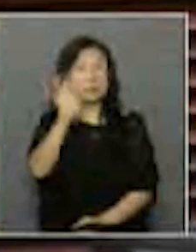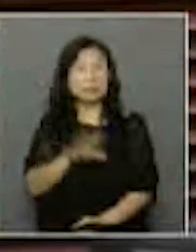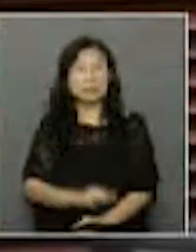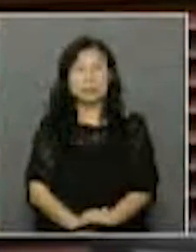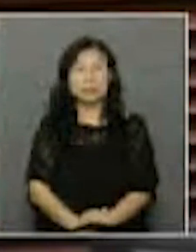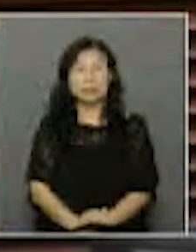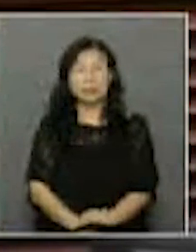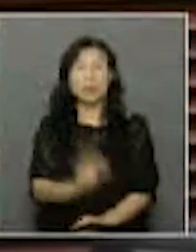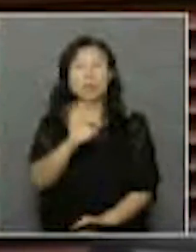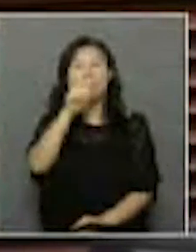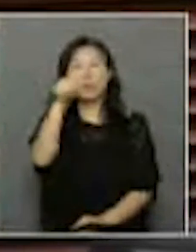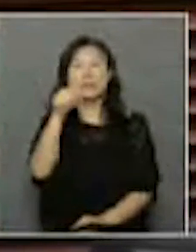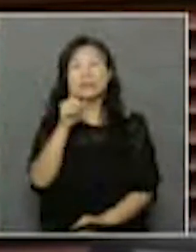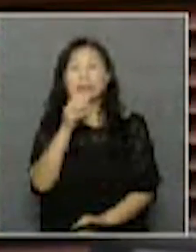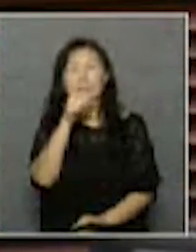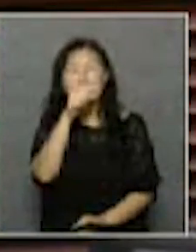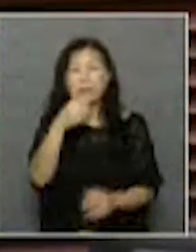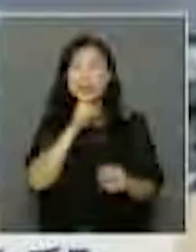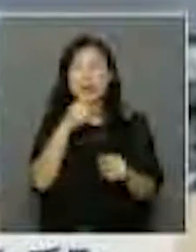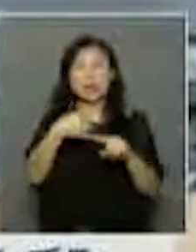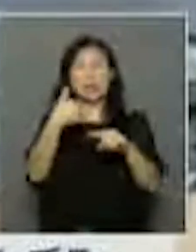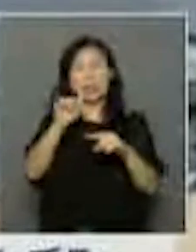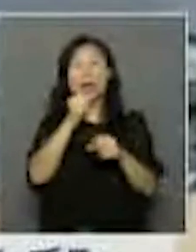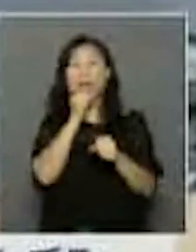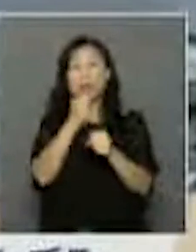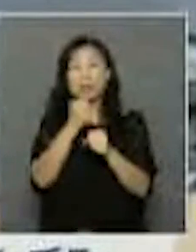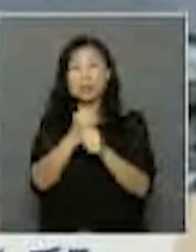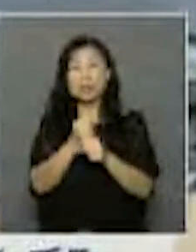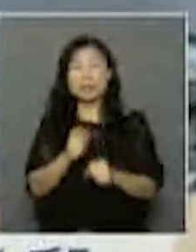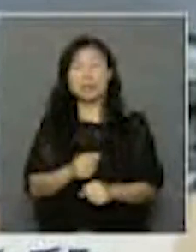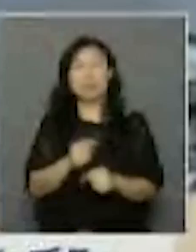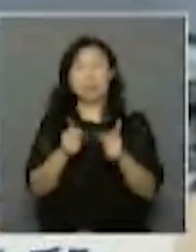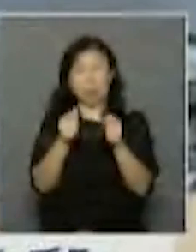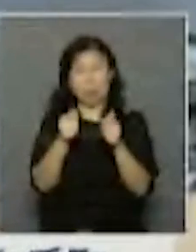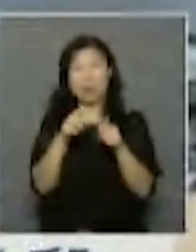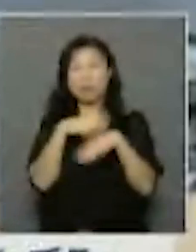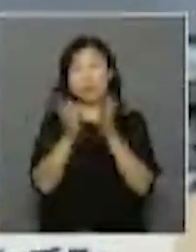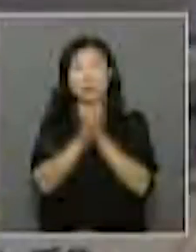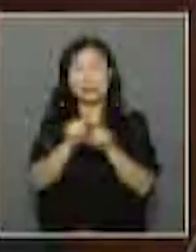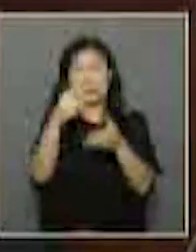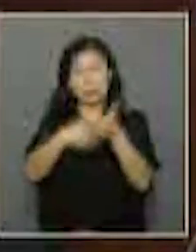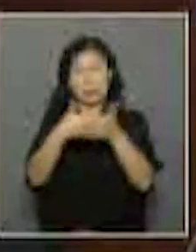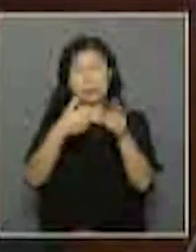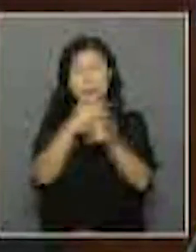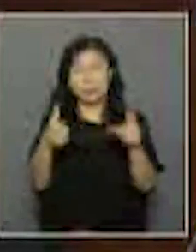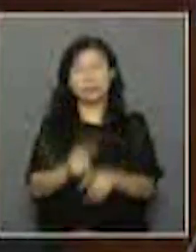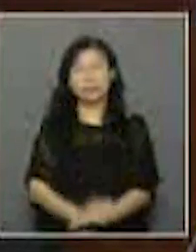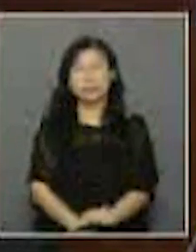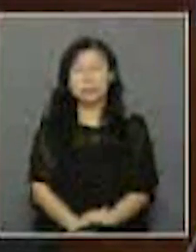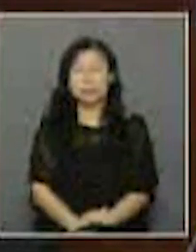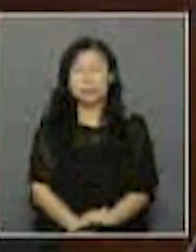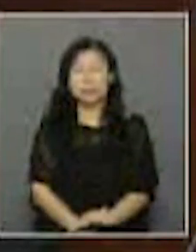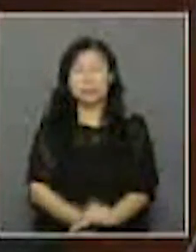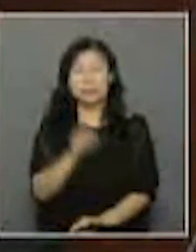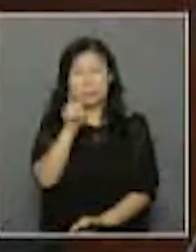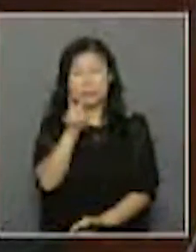係咪？冇理由話佢上一上Bloomberg 都要減人工噶嘛？係咪？ 梁國雄議員。你睇一睇